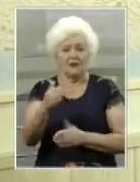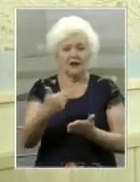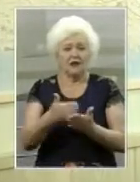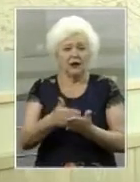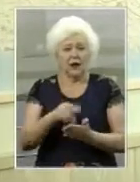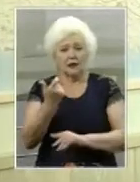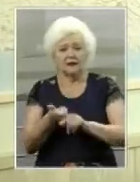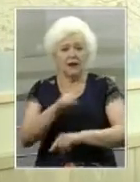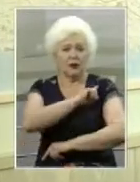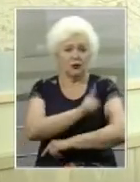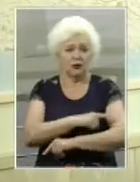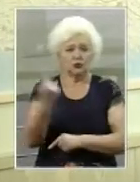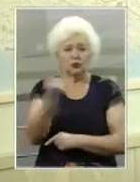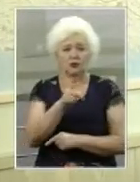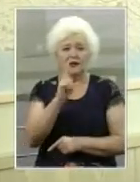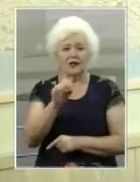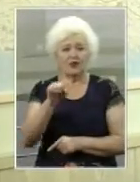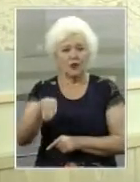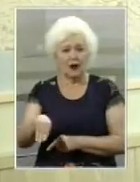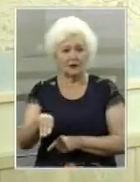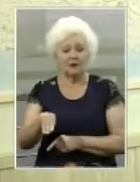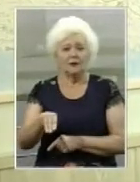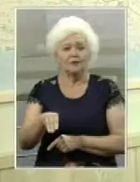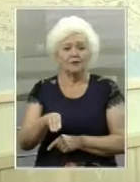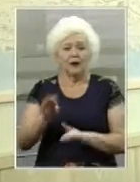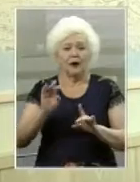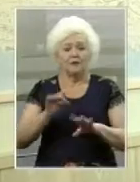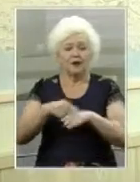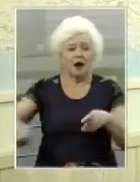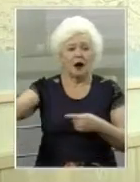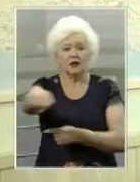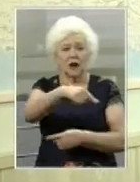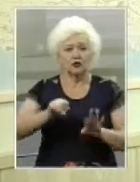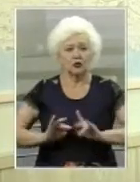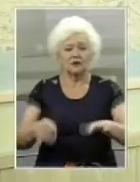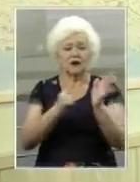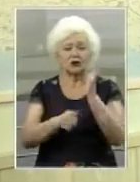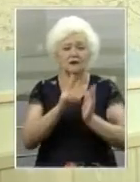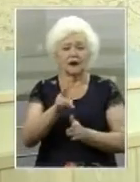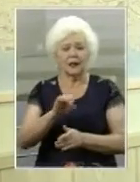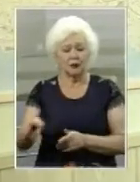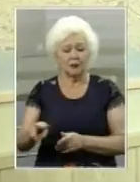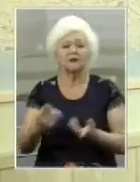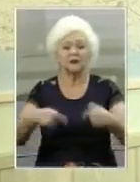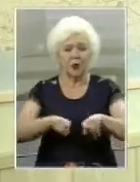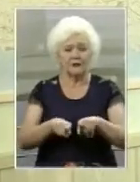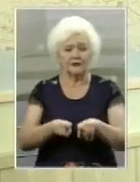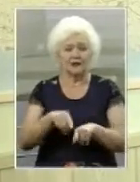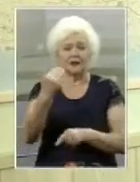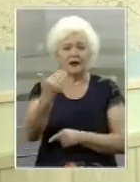й найпотужніший, сам він 1 кВт, і радіус його дії на 60 км, але все ж таки